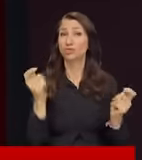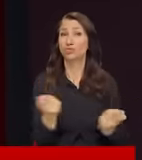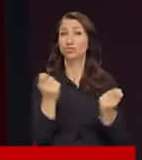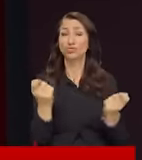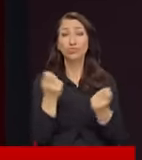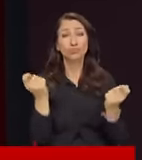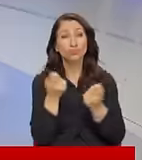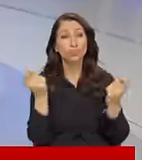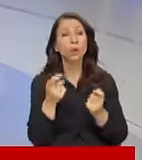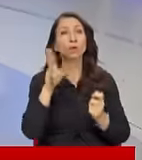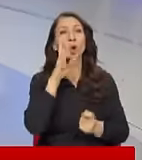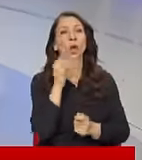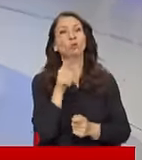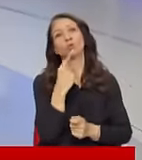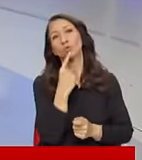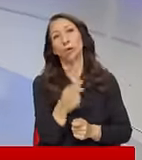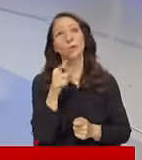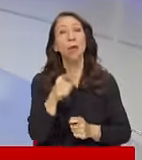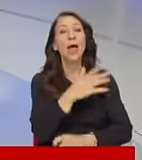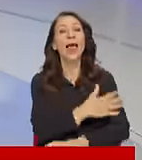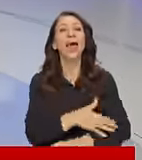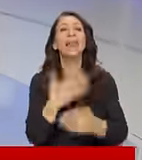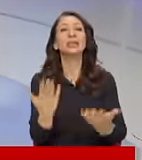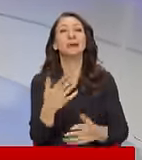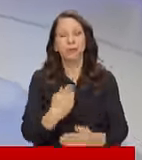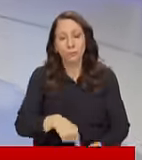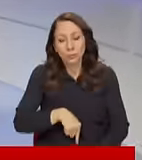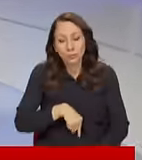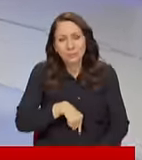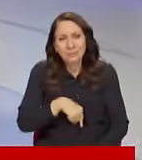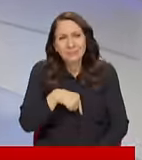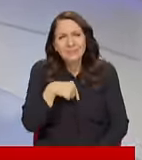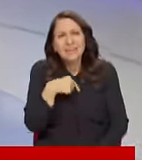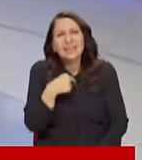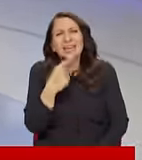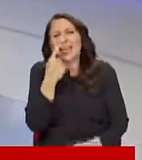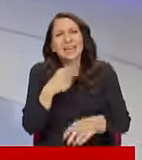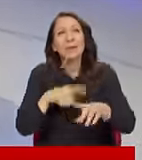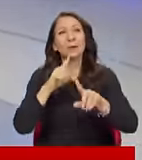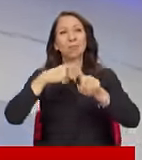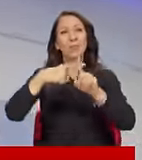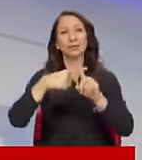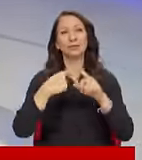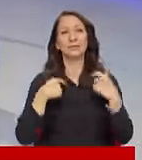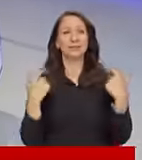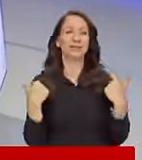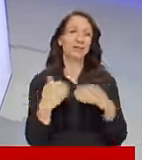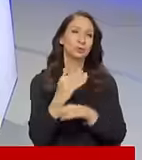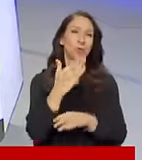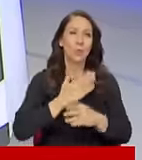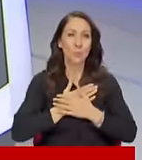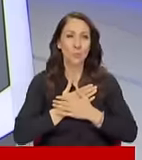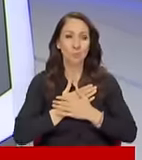yaptık. Son olarak şunu söyleyeyim. Bu helalleşme duygusunda inanılmaz pozitif bir saha yaşıyorum İlker Bey.